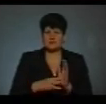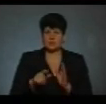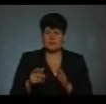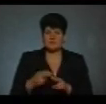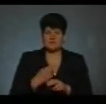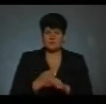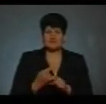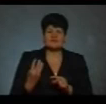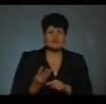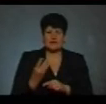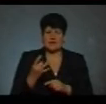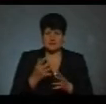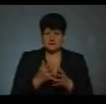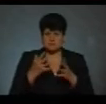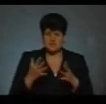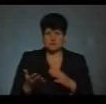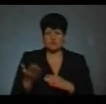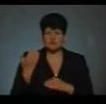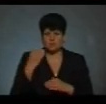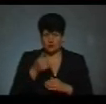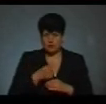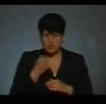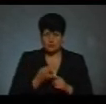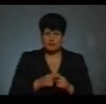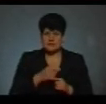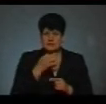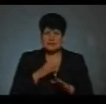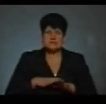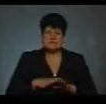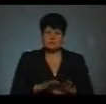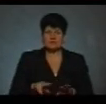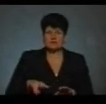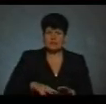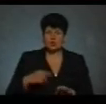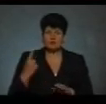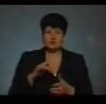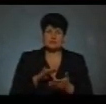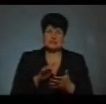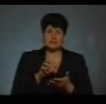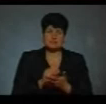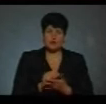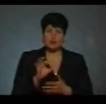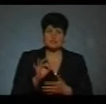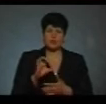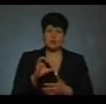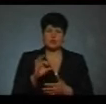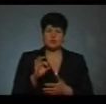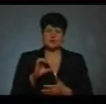Це втричі більше, ніж у квітні минулого року. Про це повідомила заступниця директора обласного центру зайнятості Олександра